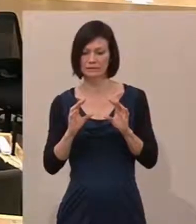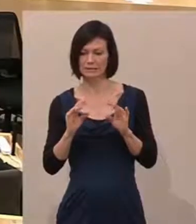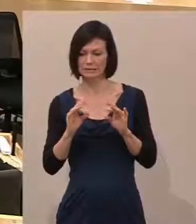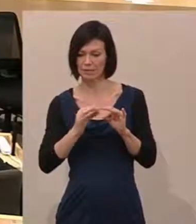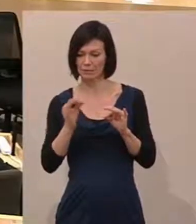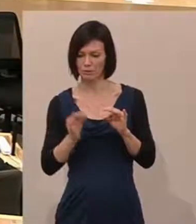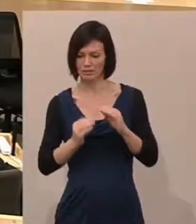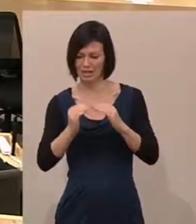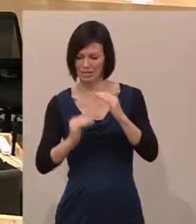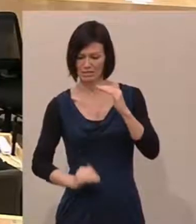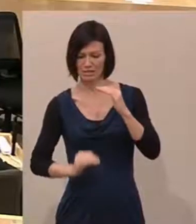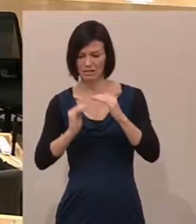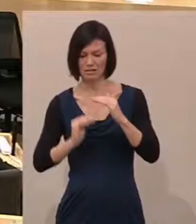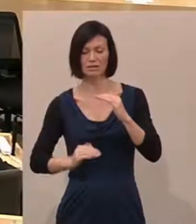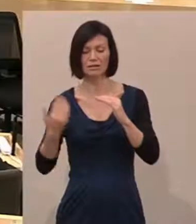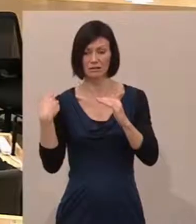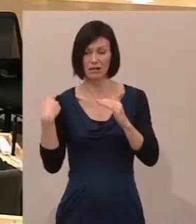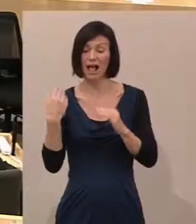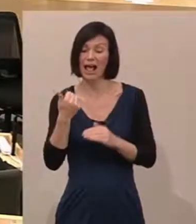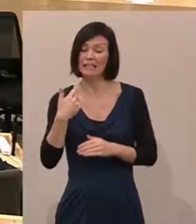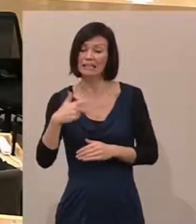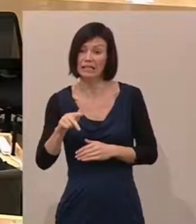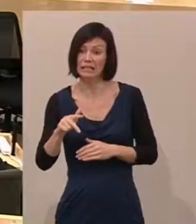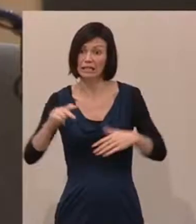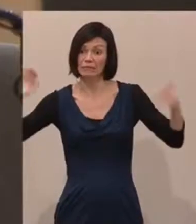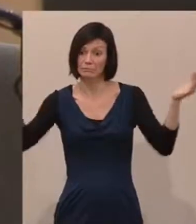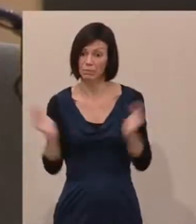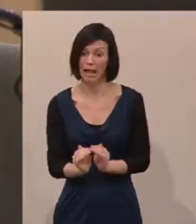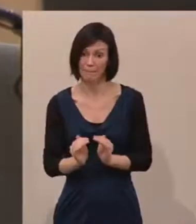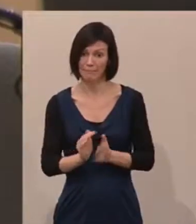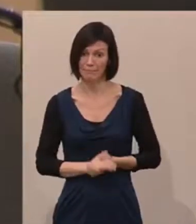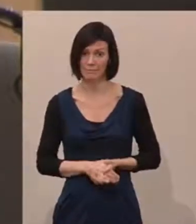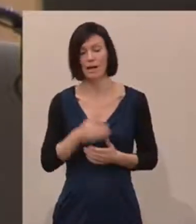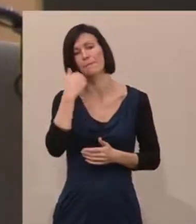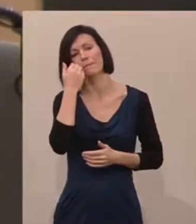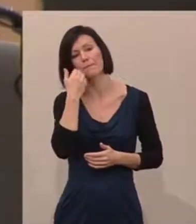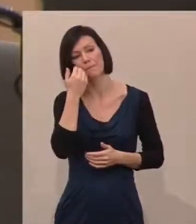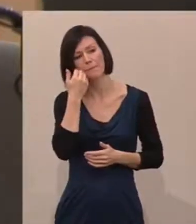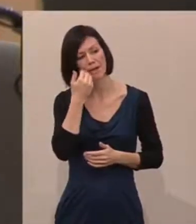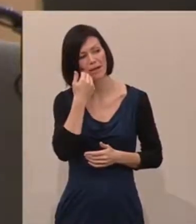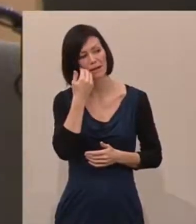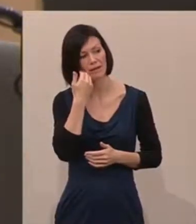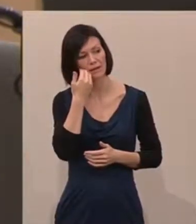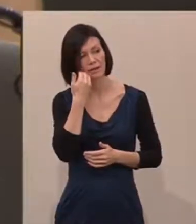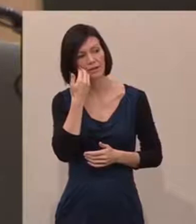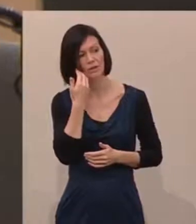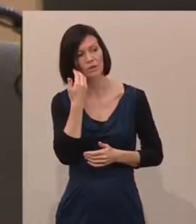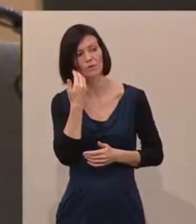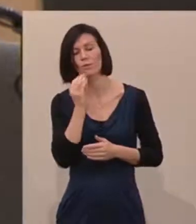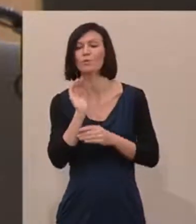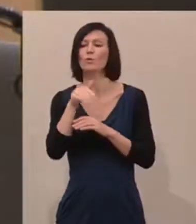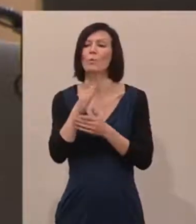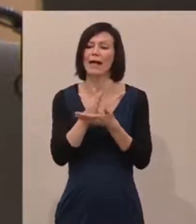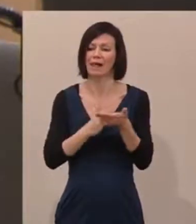Drittel zurückgegangen sind. Um ein Drittel zurückgegangen sind. Bei den Männern haben sie sich sogar um mehr als